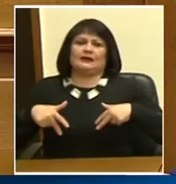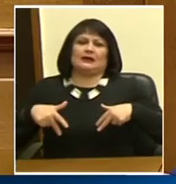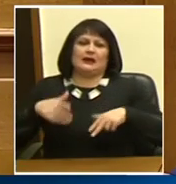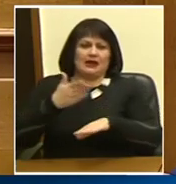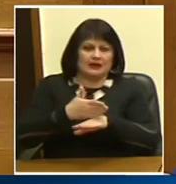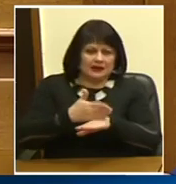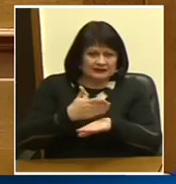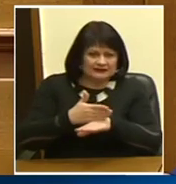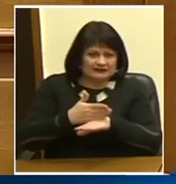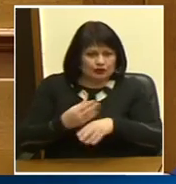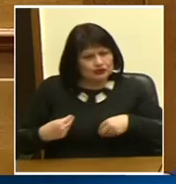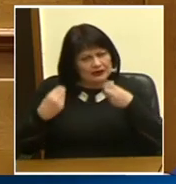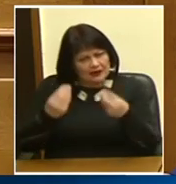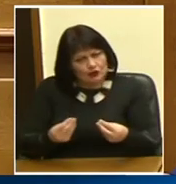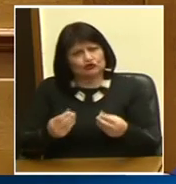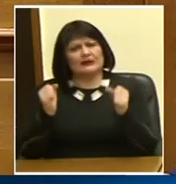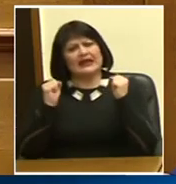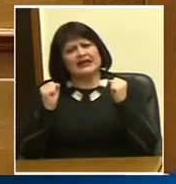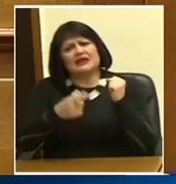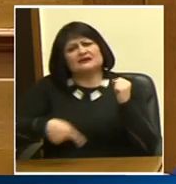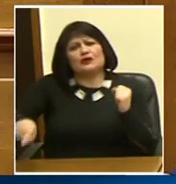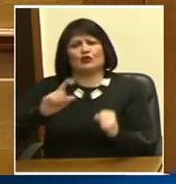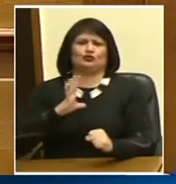υπάρχει παροχή υπηρεσιών υγείας σε όλους.